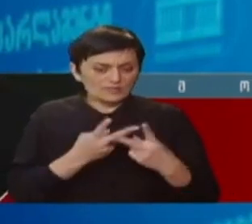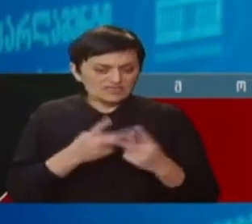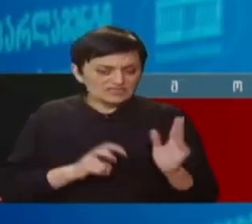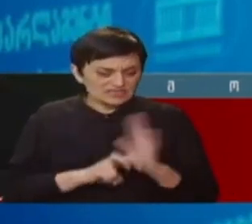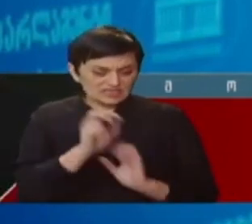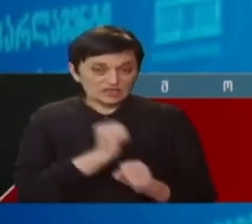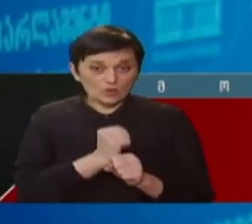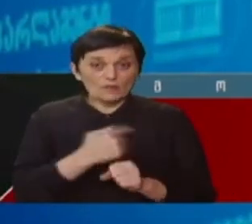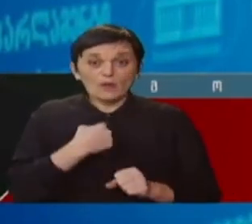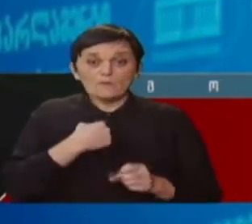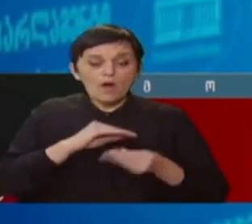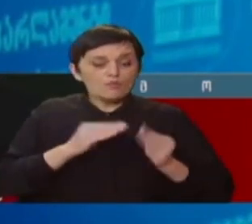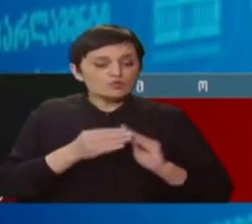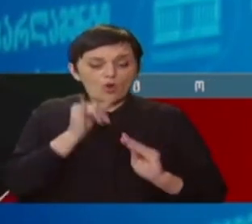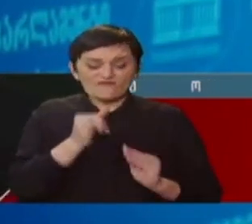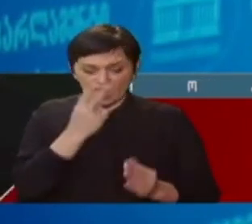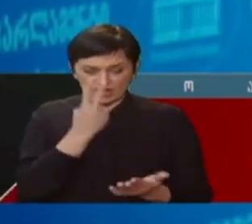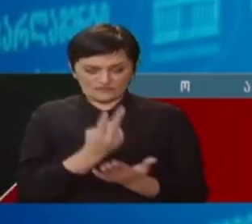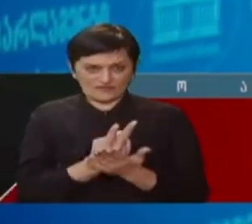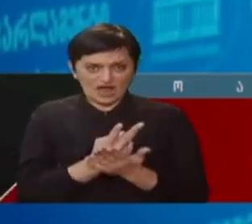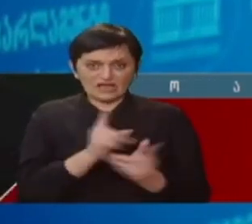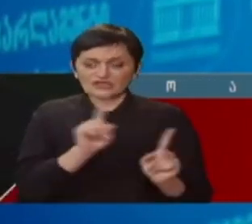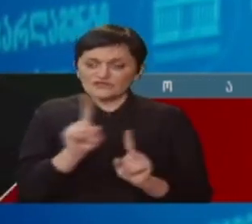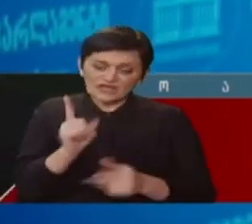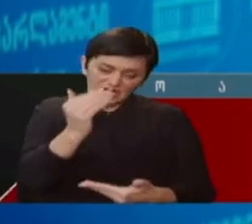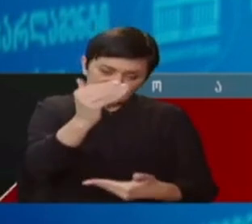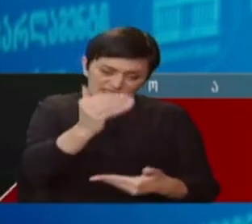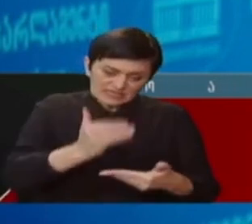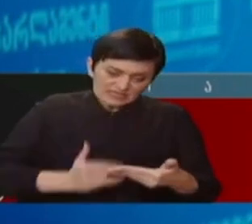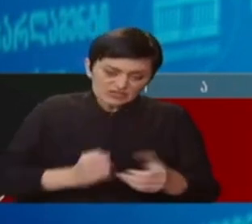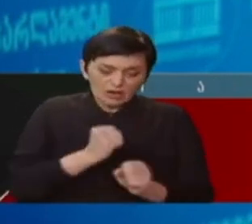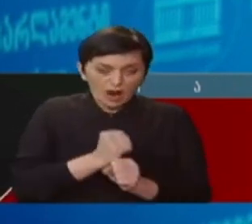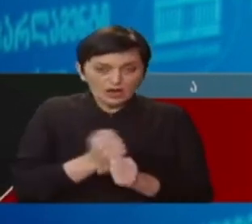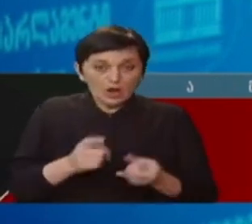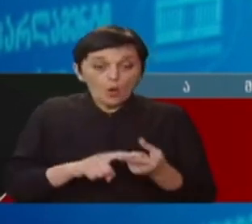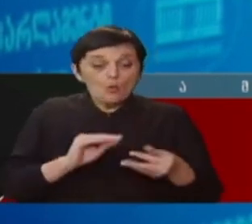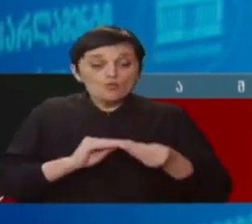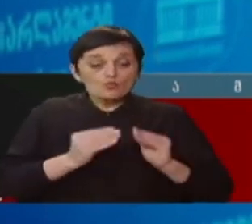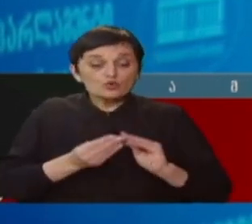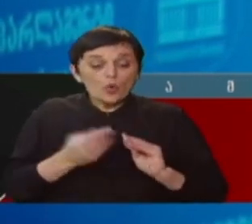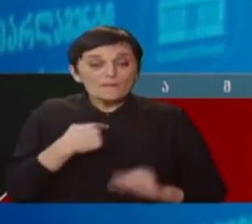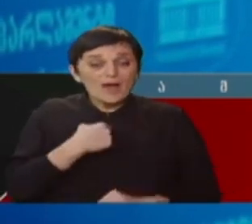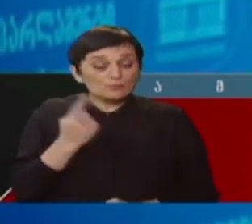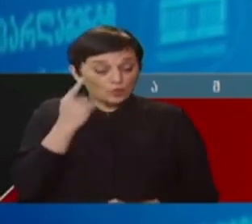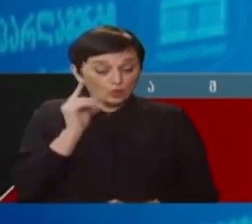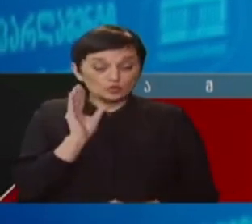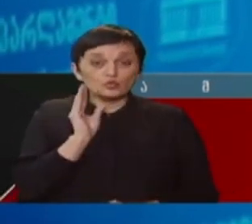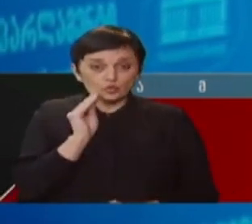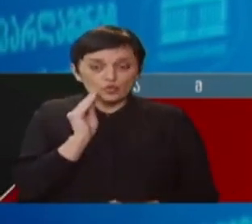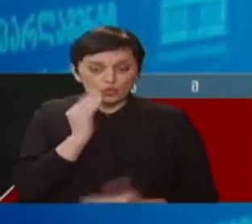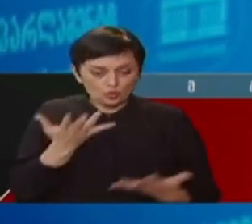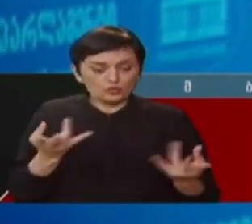მე არანაირ პრობლემას ვერ ხედავ, ვიღაცა რაღაციას ადგენდეს ამასთან დაკავშირებით. პრობლემა მე ის გონია, რომ როდესღაც ხო